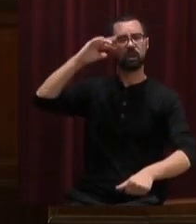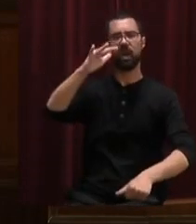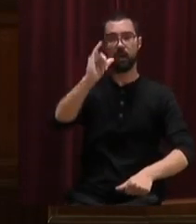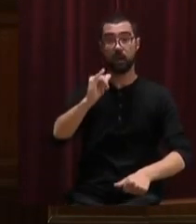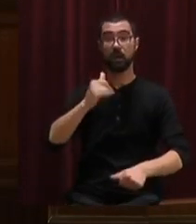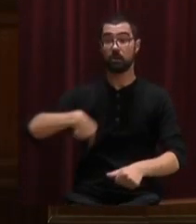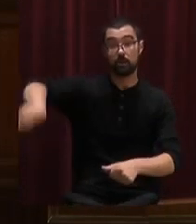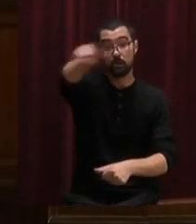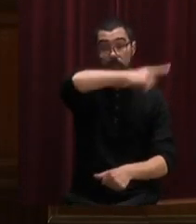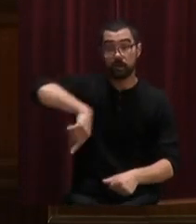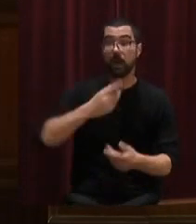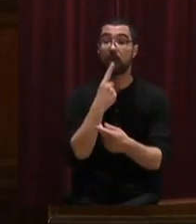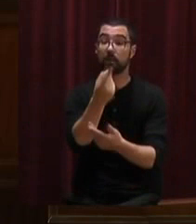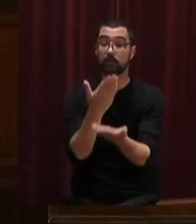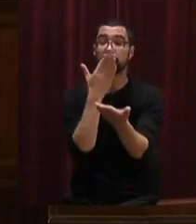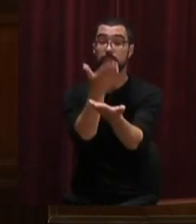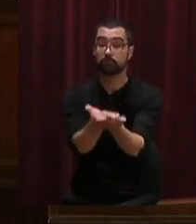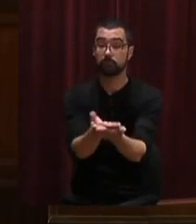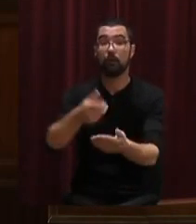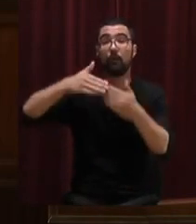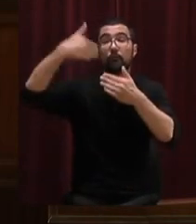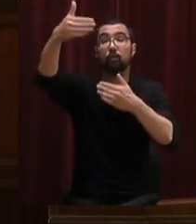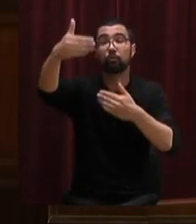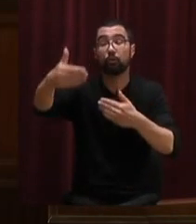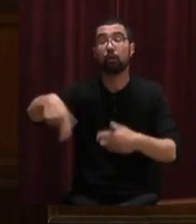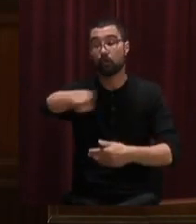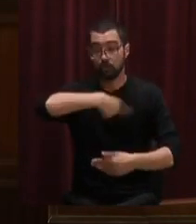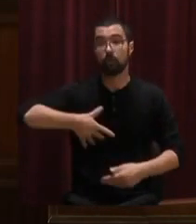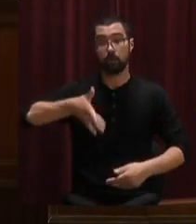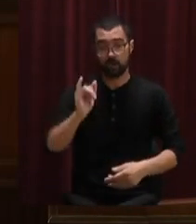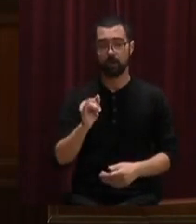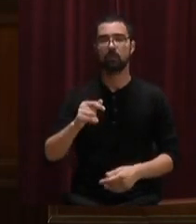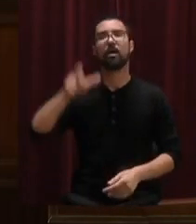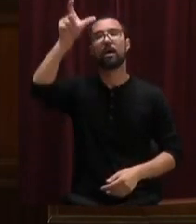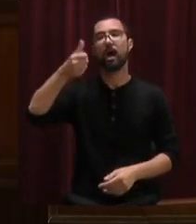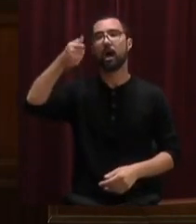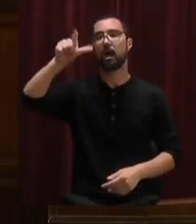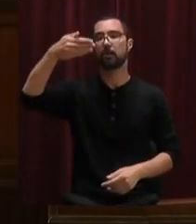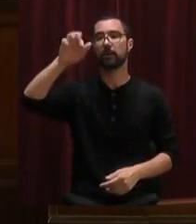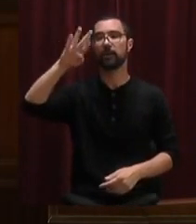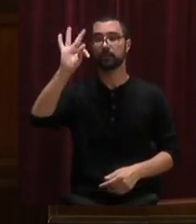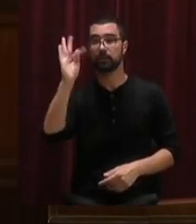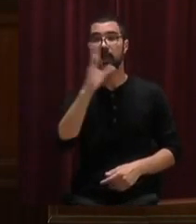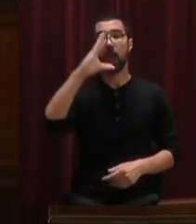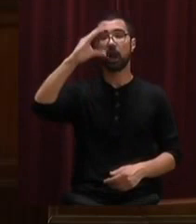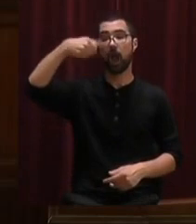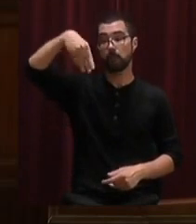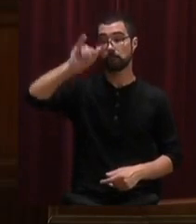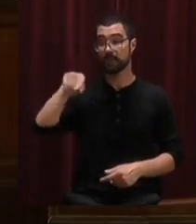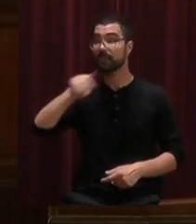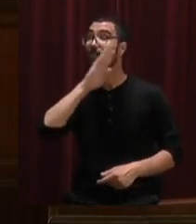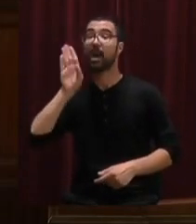a les seves mans, és a les nostres mans. Va dir Albert Camus, fill de la mare menorquina, que